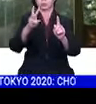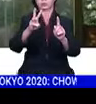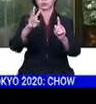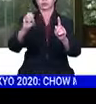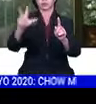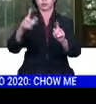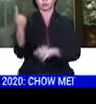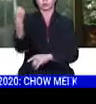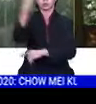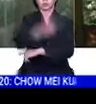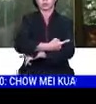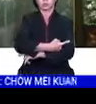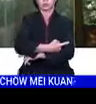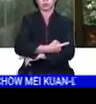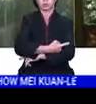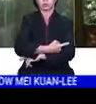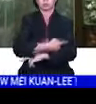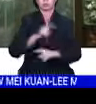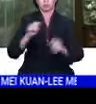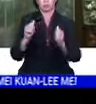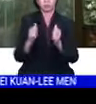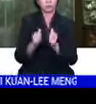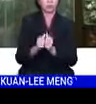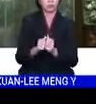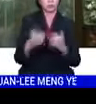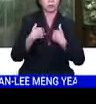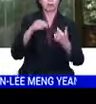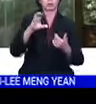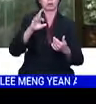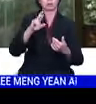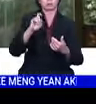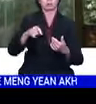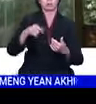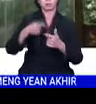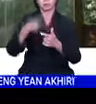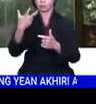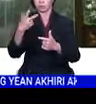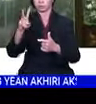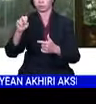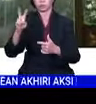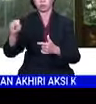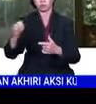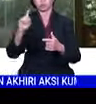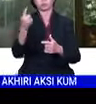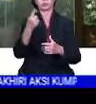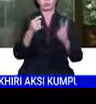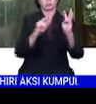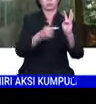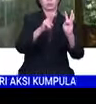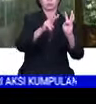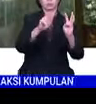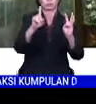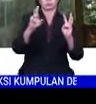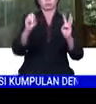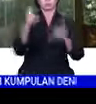122,603 ujian sehari. Berbanding dengan kapasiti ujian RT-PCR pada bulan Mac 2020 yang hanya